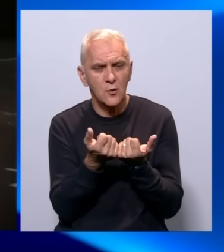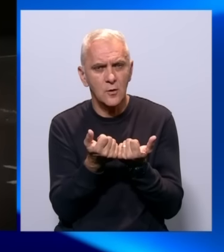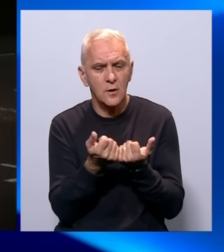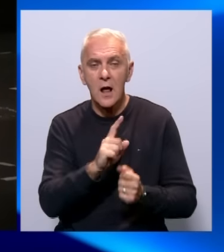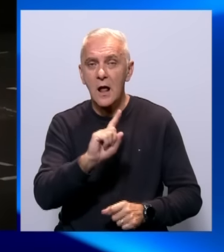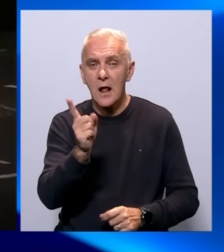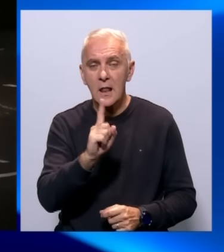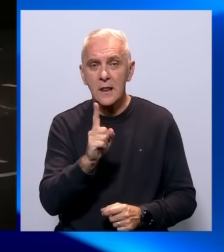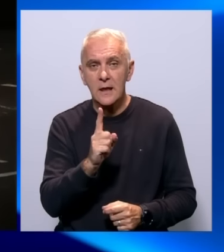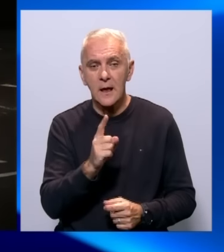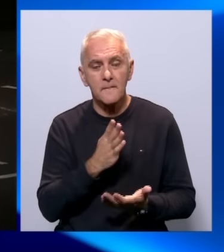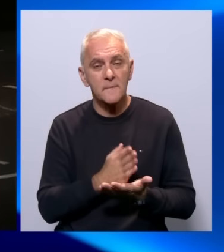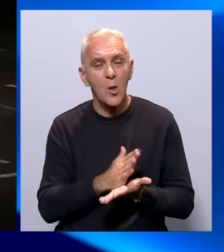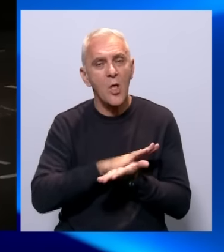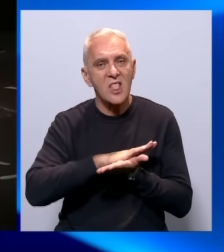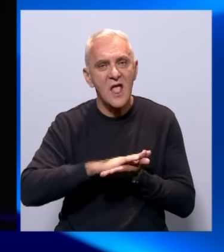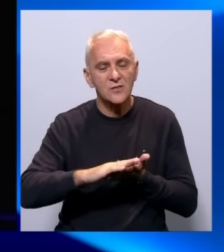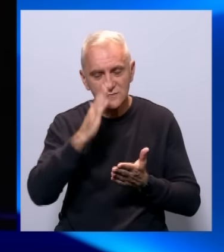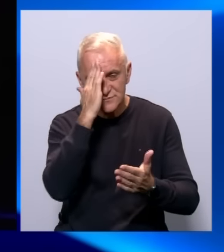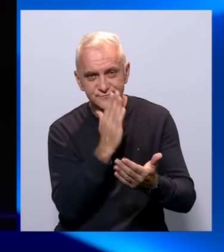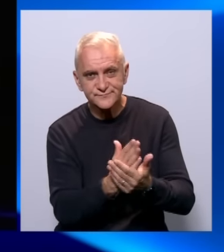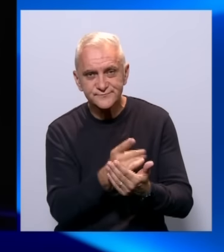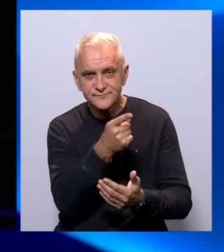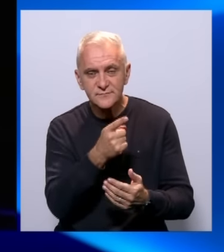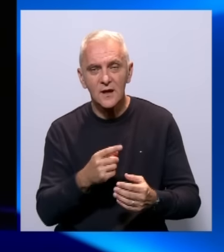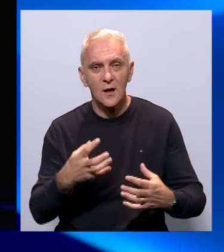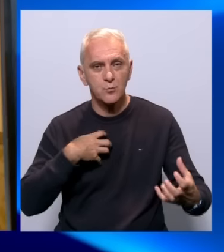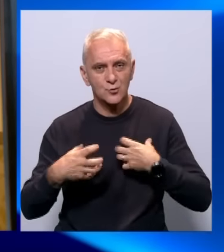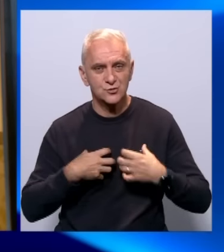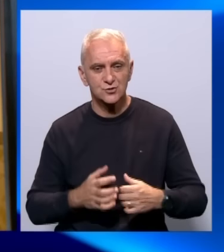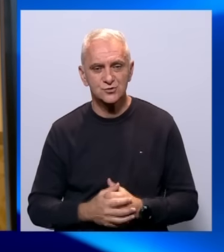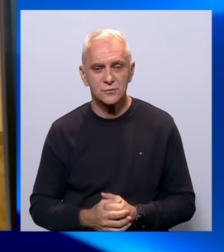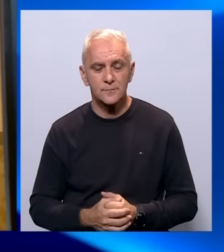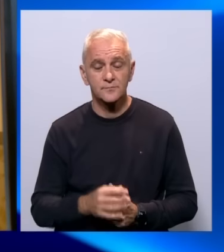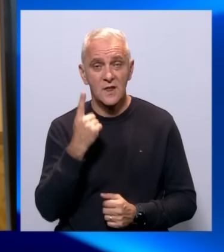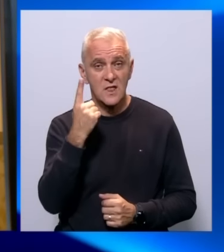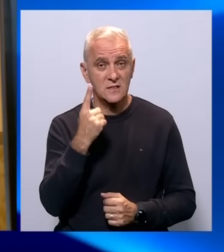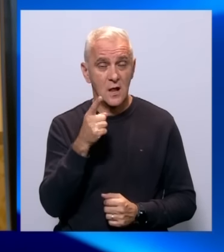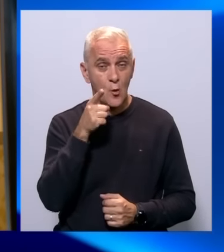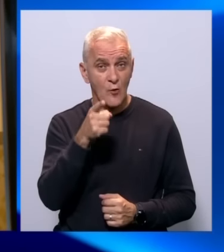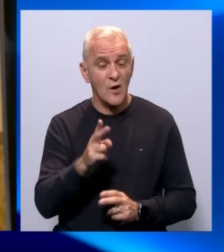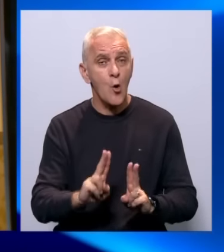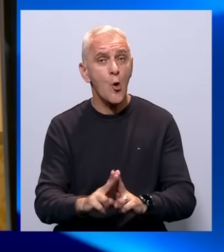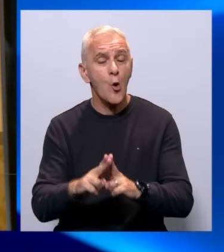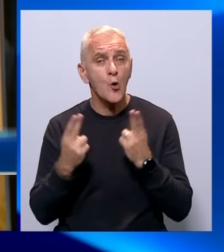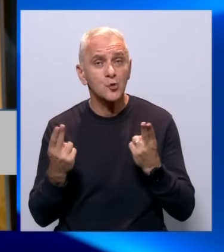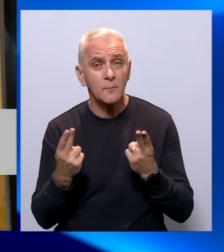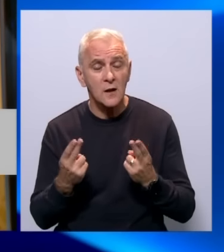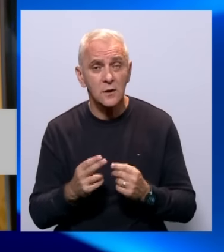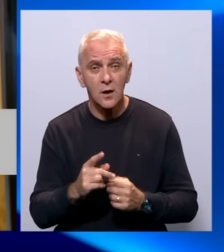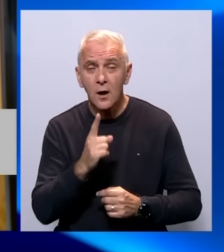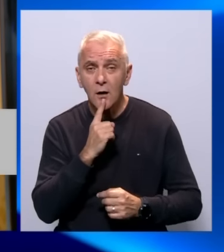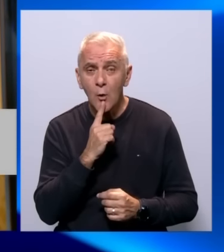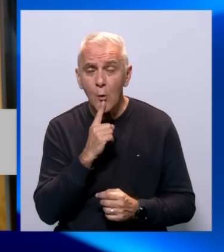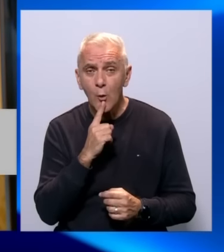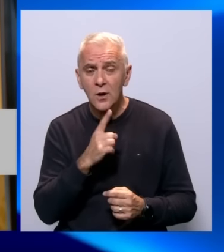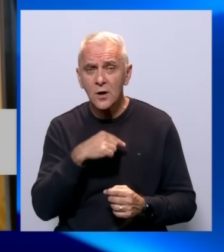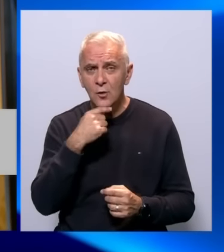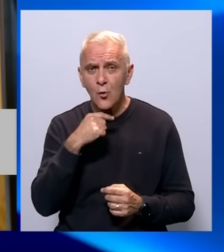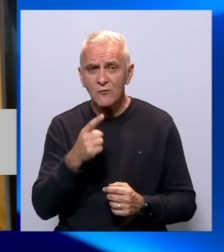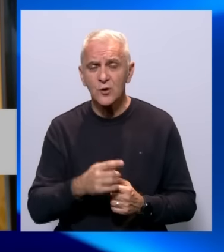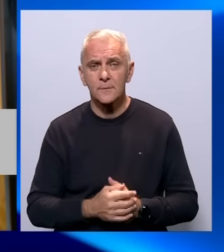nije bilo jednostavno prilagoditi je teatru. Jedan ovakav roman koji govori